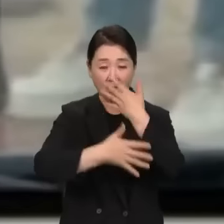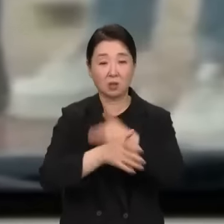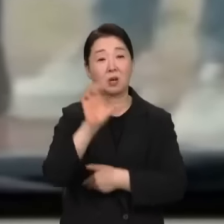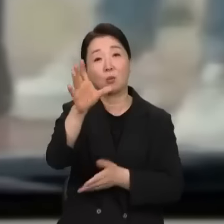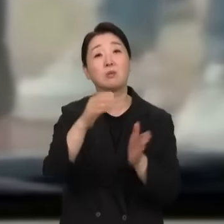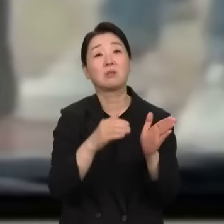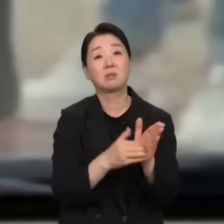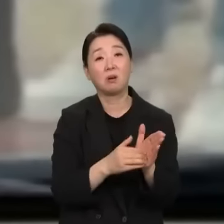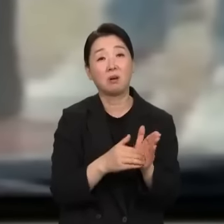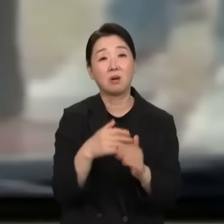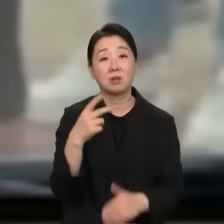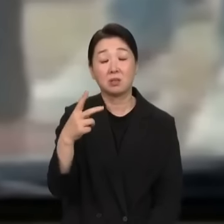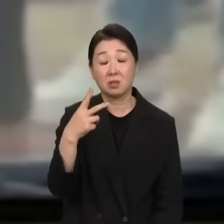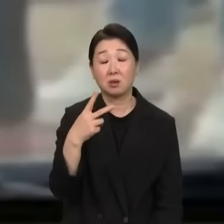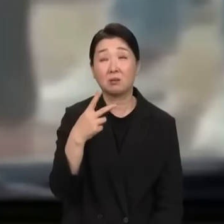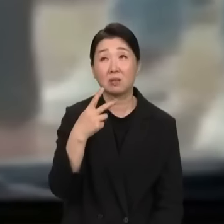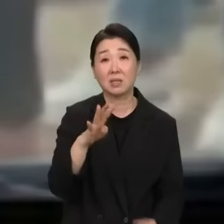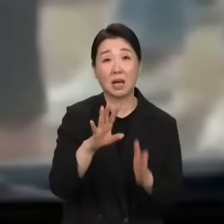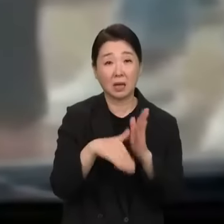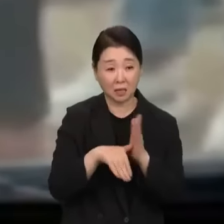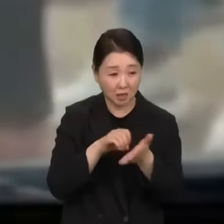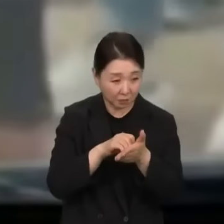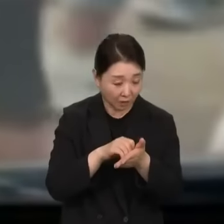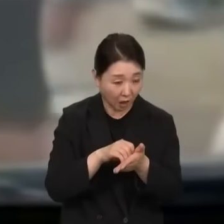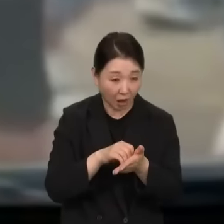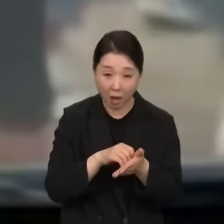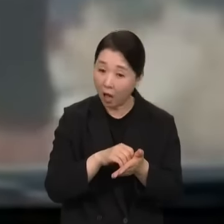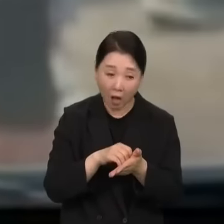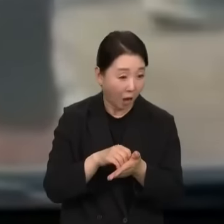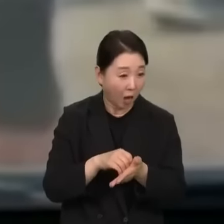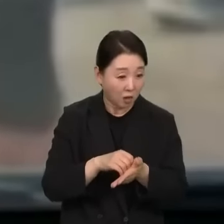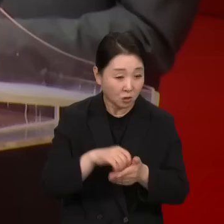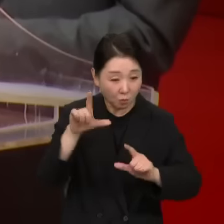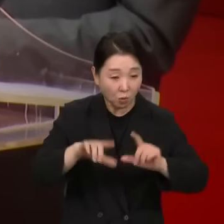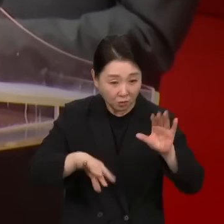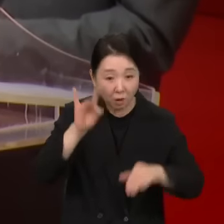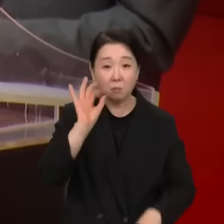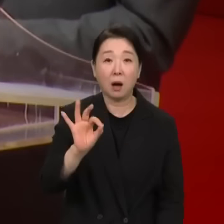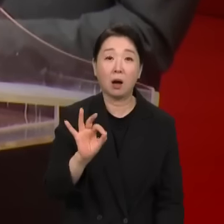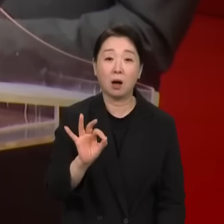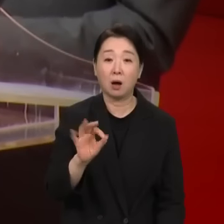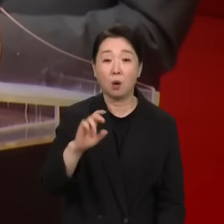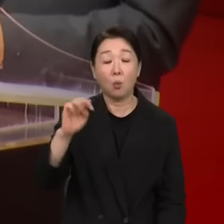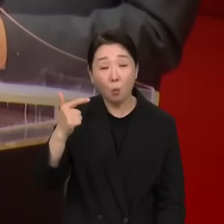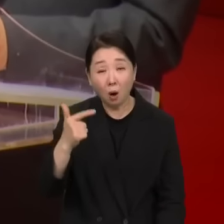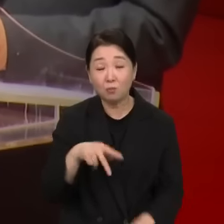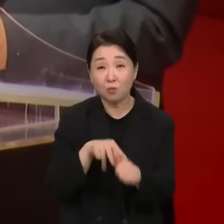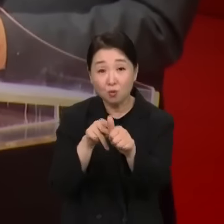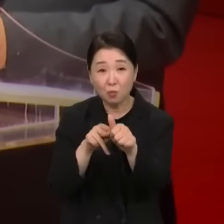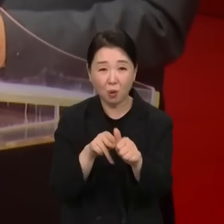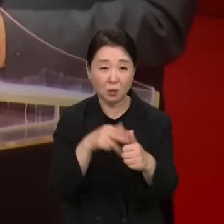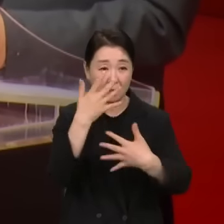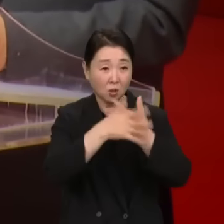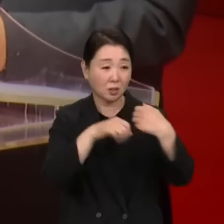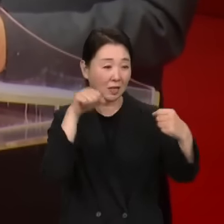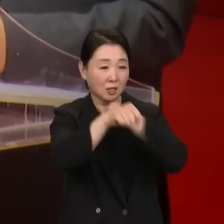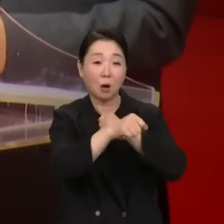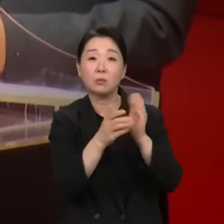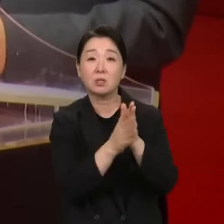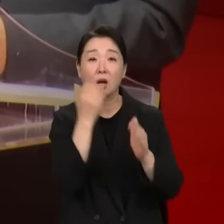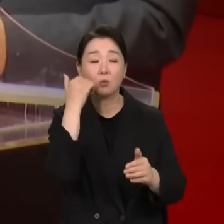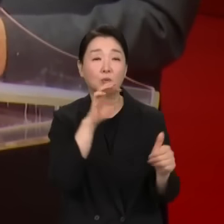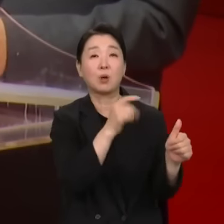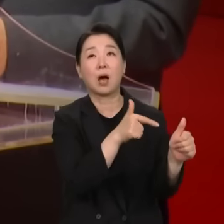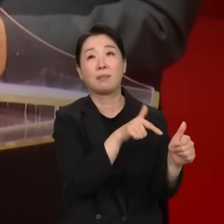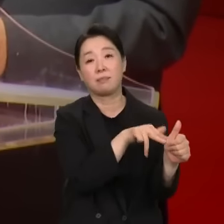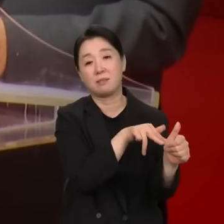올리면서 2004년 입당 이래 이런 꼴은 처음 본다고 적었습니다. 원희룡 후보 측은 영상 속에서 싸움을 시작한 남성이 한동훈